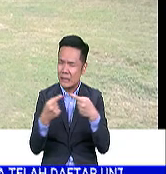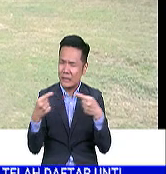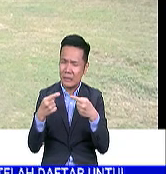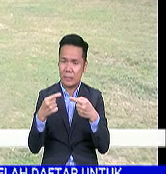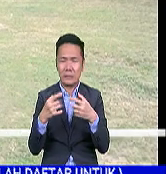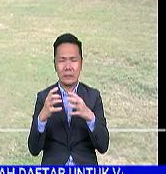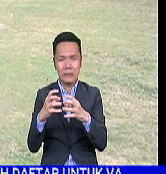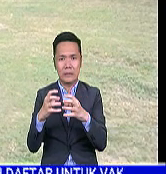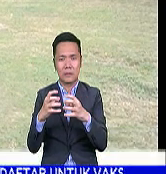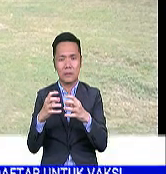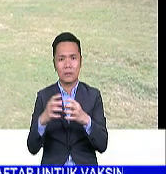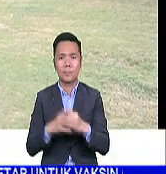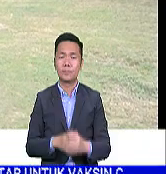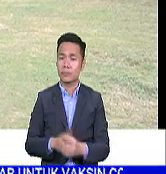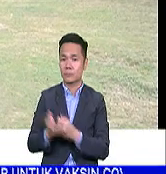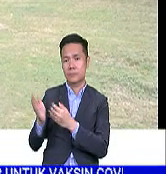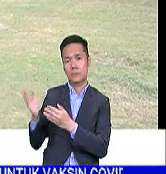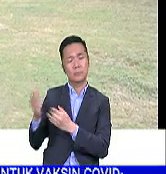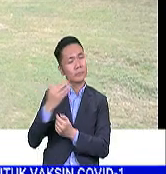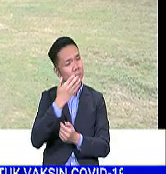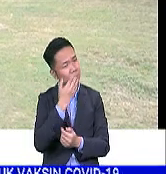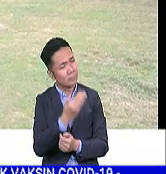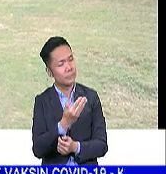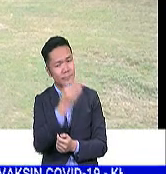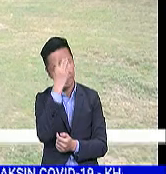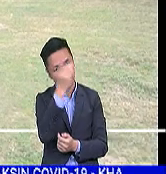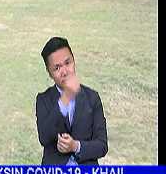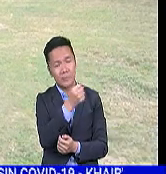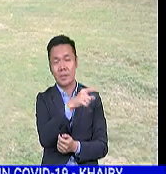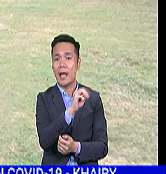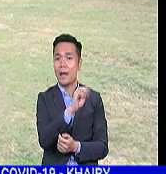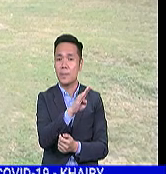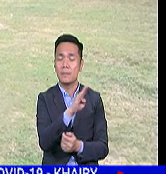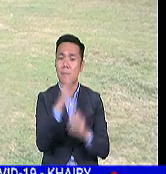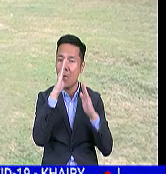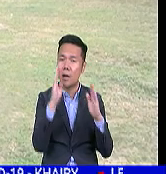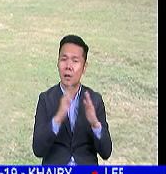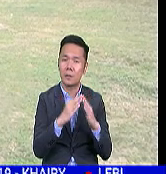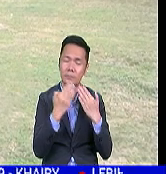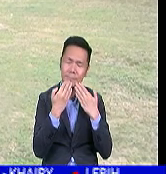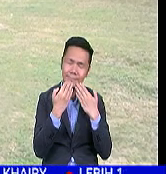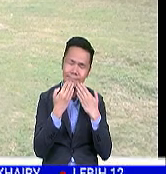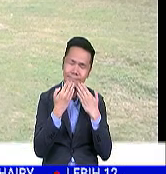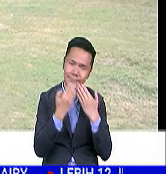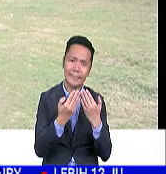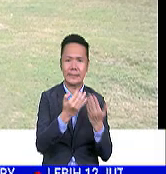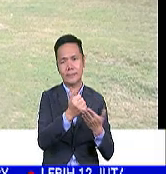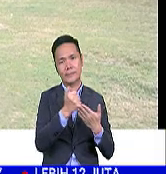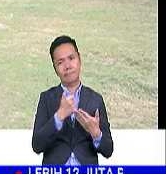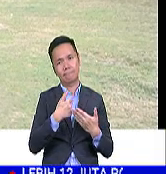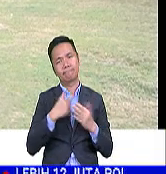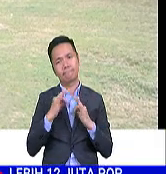kepada Datuk Seri Wan Rosdi bin Wan Ismail MB Pahang kerana membantu keluarga